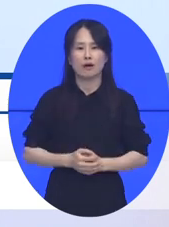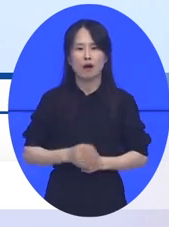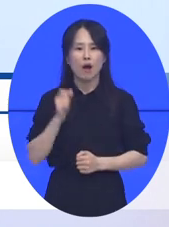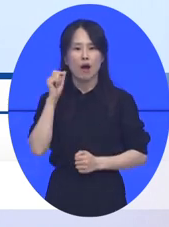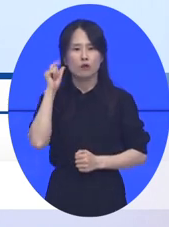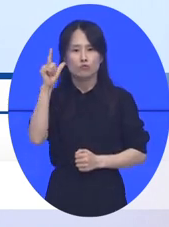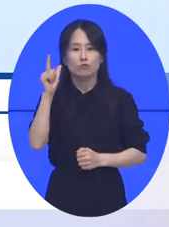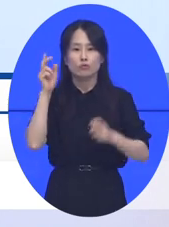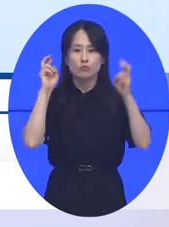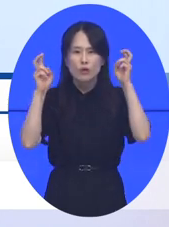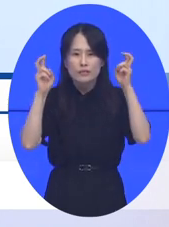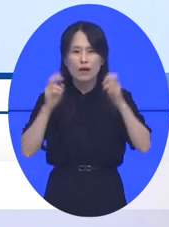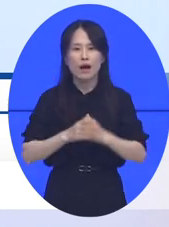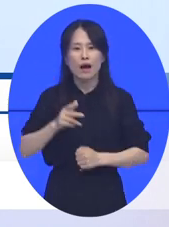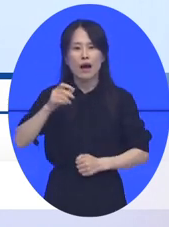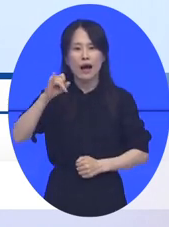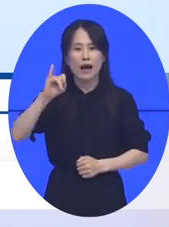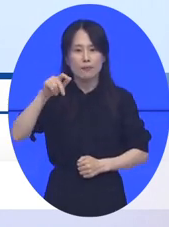잘 활용하셔서